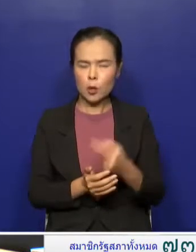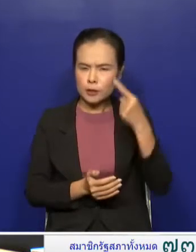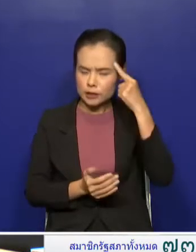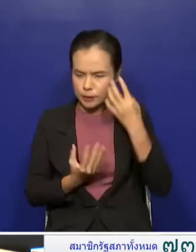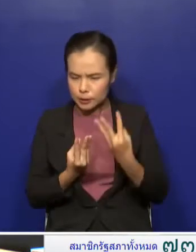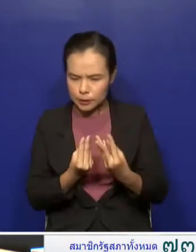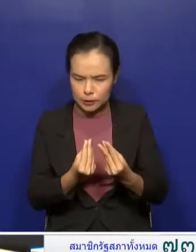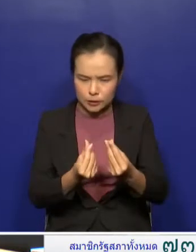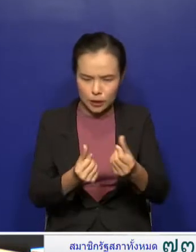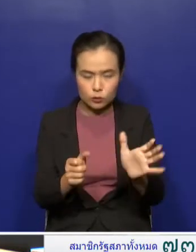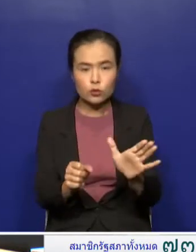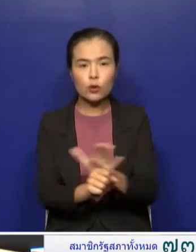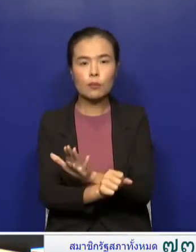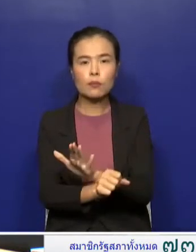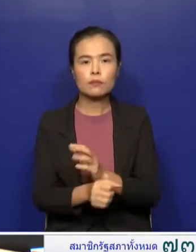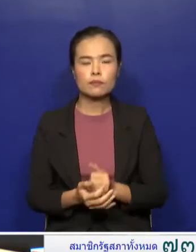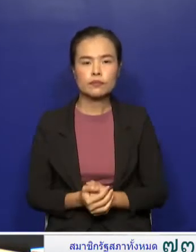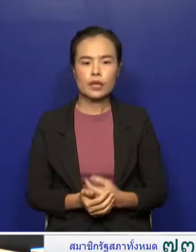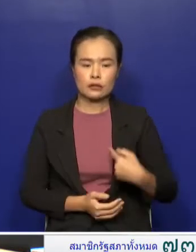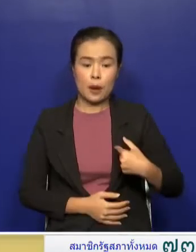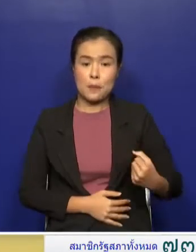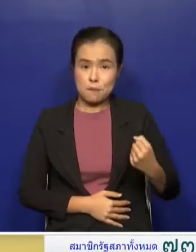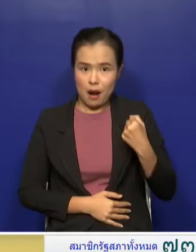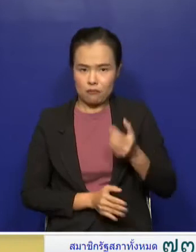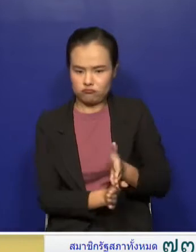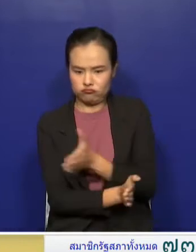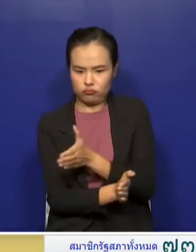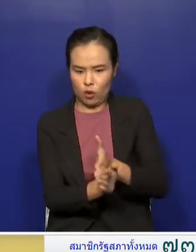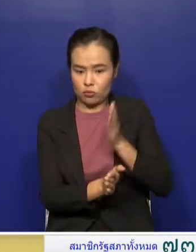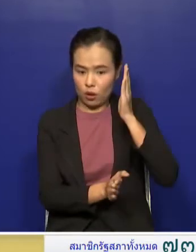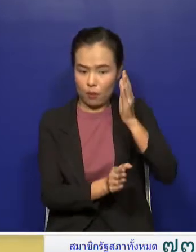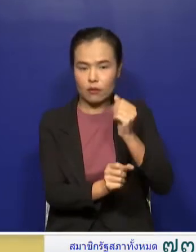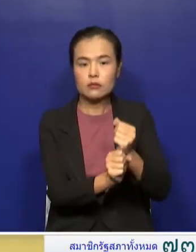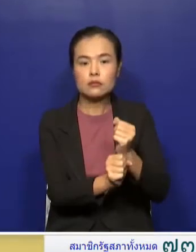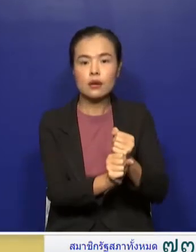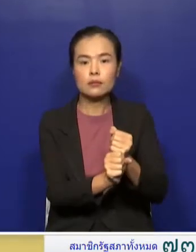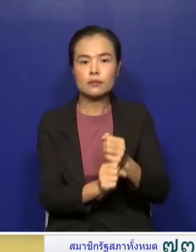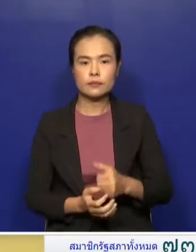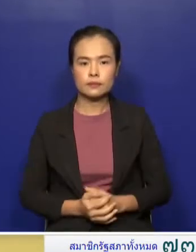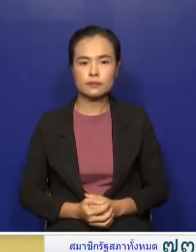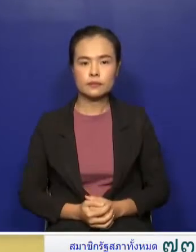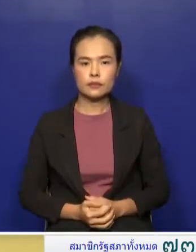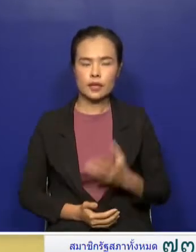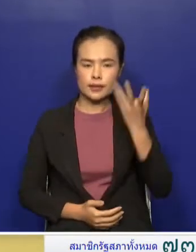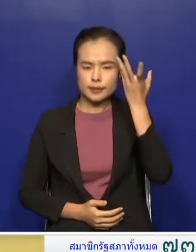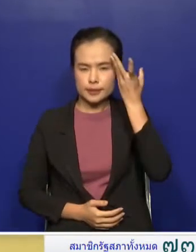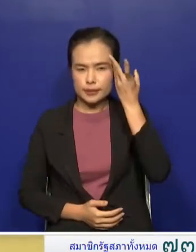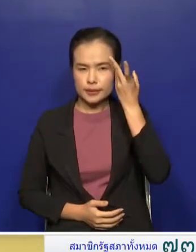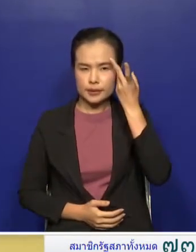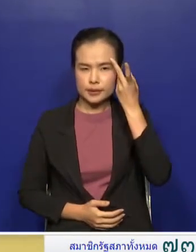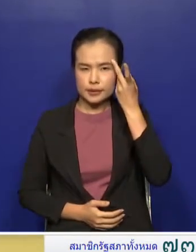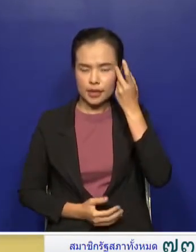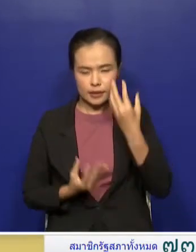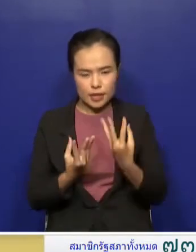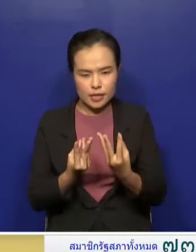ต้องละเอียดก็มั่นใจซะก่อนจะเดินหน้าลดความวิตกกังวลและความอยากระเอียดรอบ